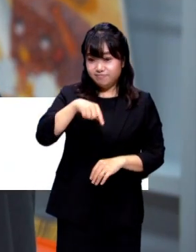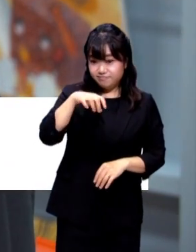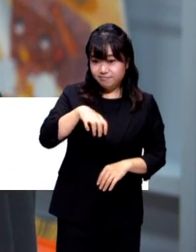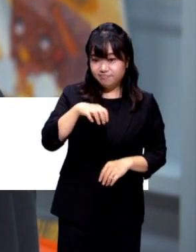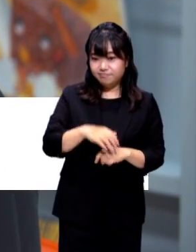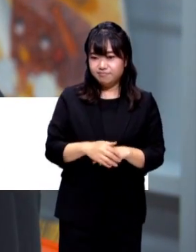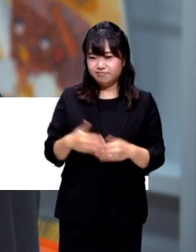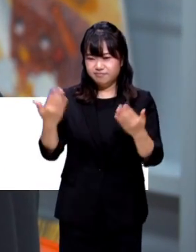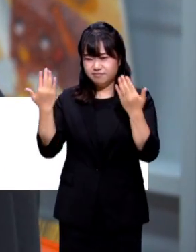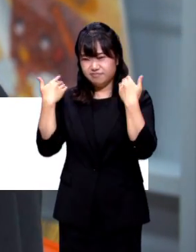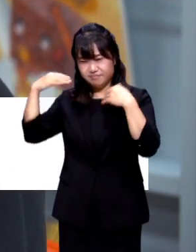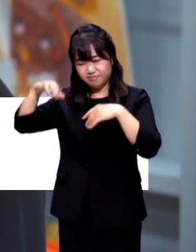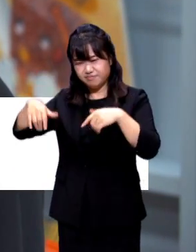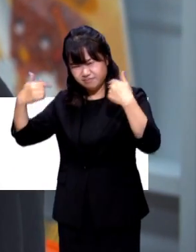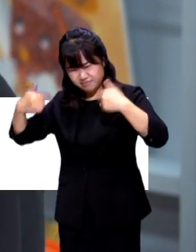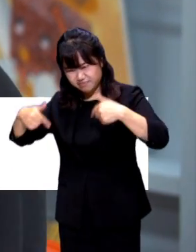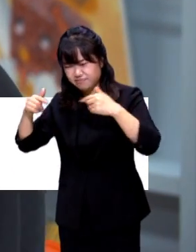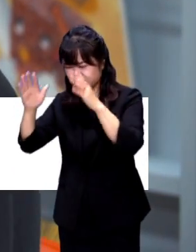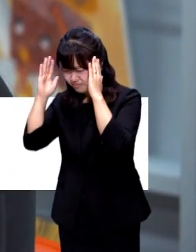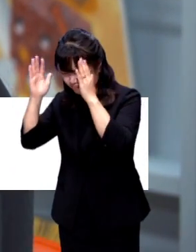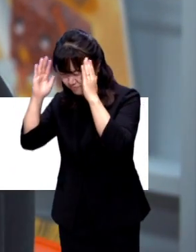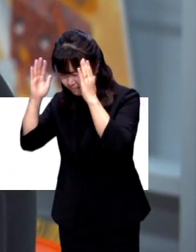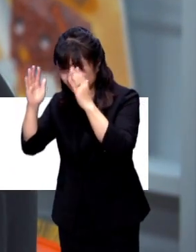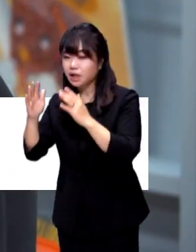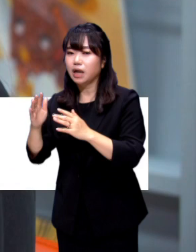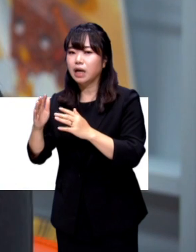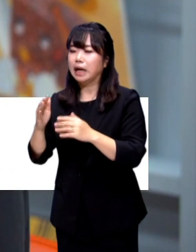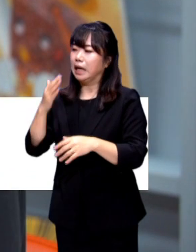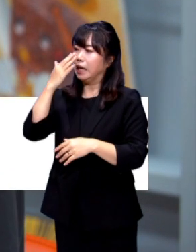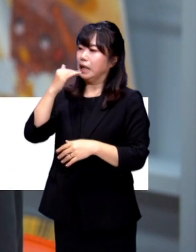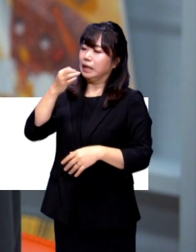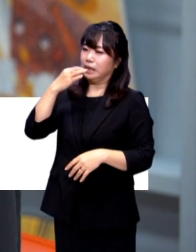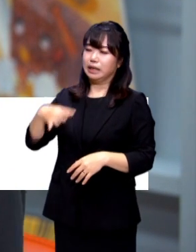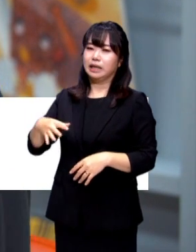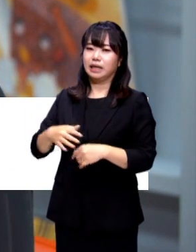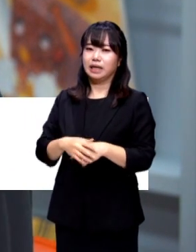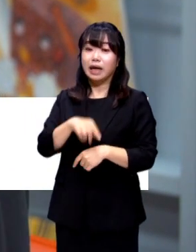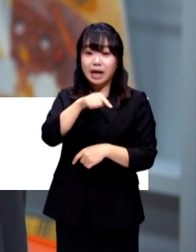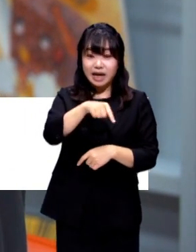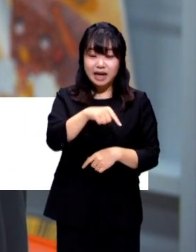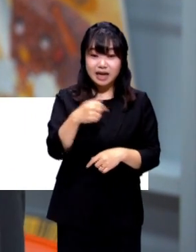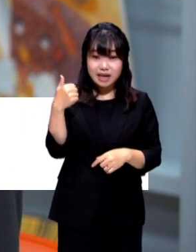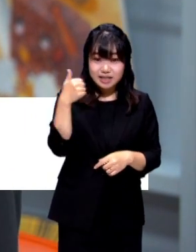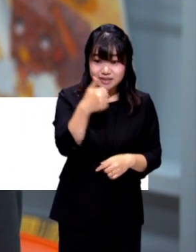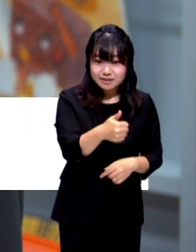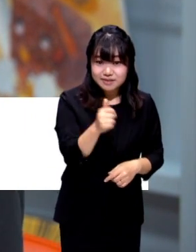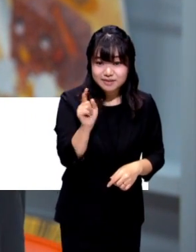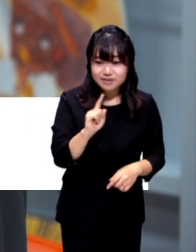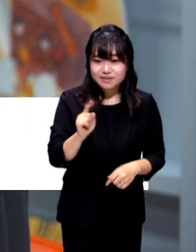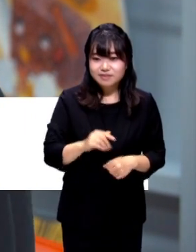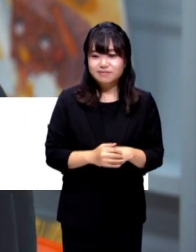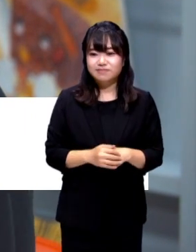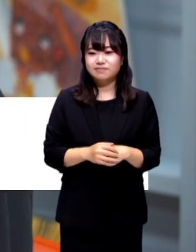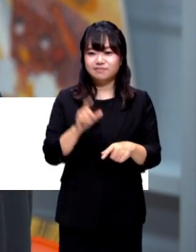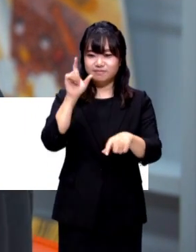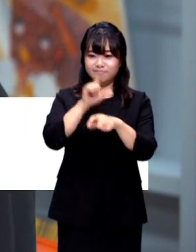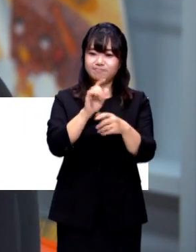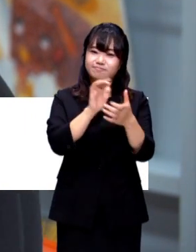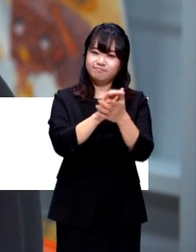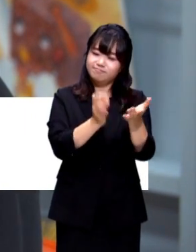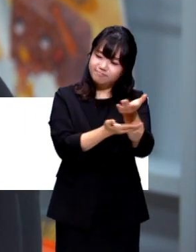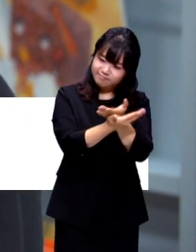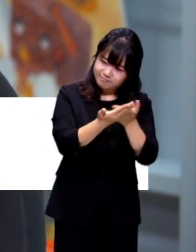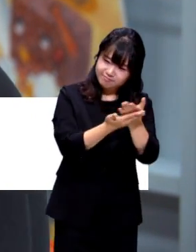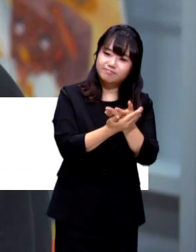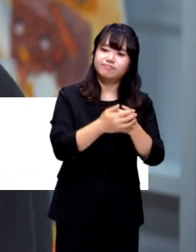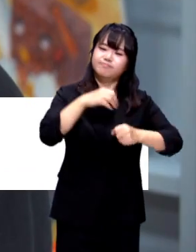여기서는 학교에서는 맨날 공부만 하니까 좀 그랬는데 여기에서는 더 친구들이랑 놀 수도